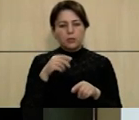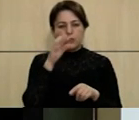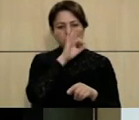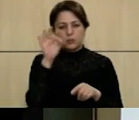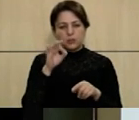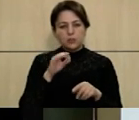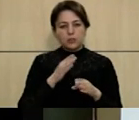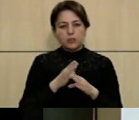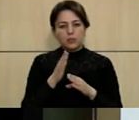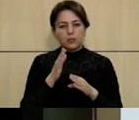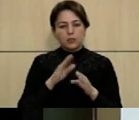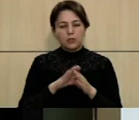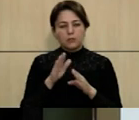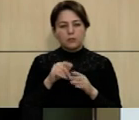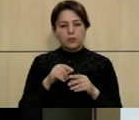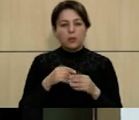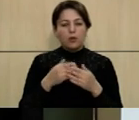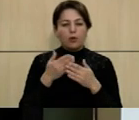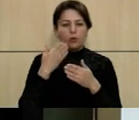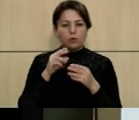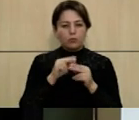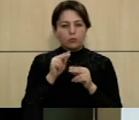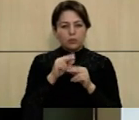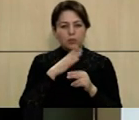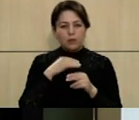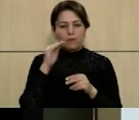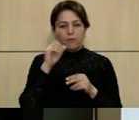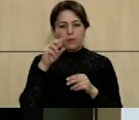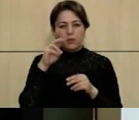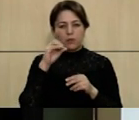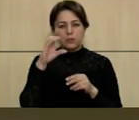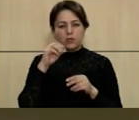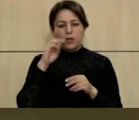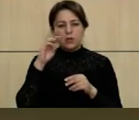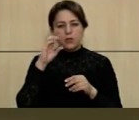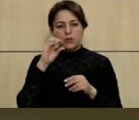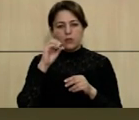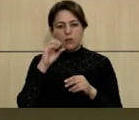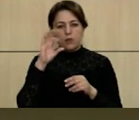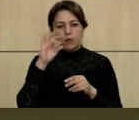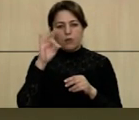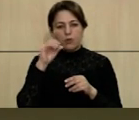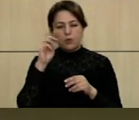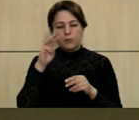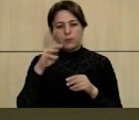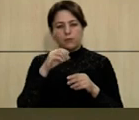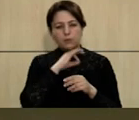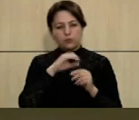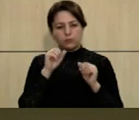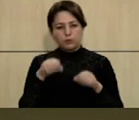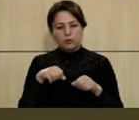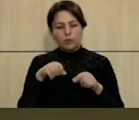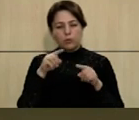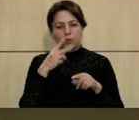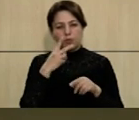Va biz siz bilan yuqorida o'rganib chiqqan Fallis teoremasini bemalol qo'llab olsak bo'ladi. Fallis